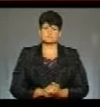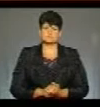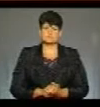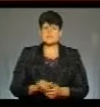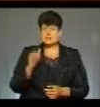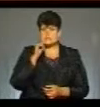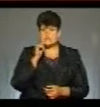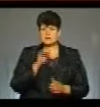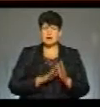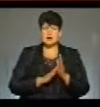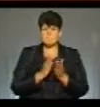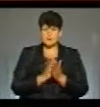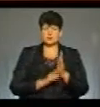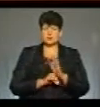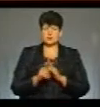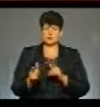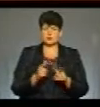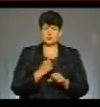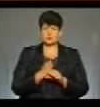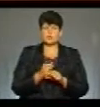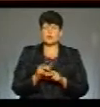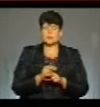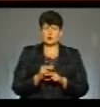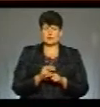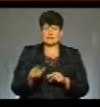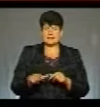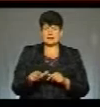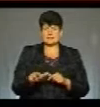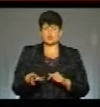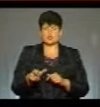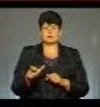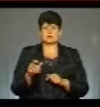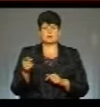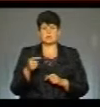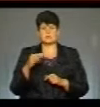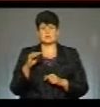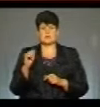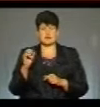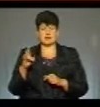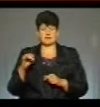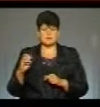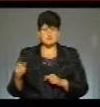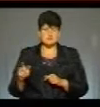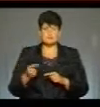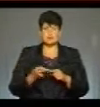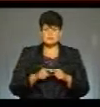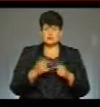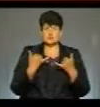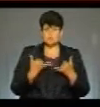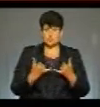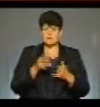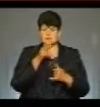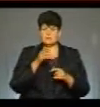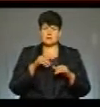Завтра мають розпочатися підготовчі роботи до ремонту на ділянці дороги Тернопіль-Жванець у Скалаті Підволочиського району. Про це сьогодні під час